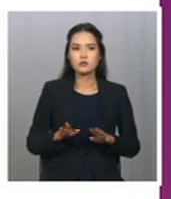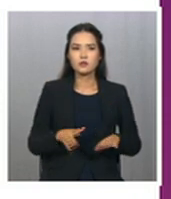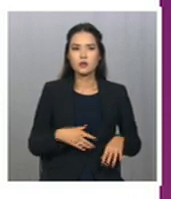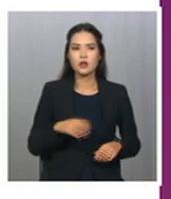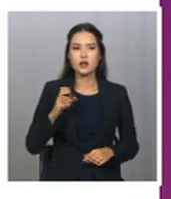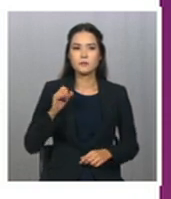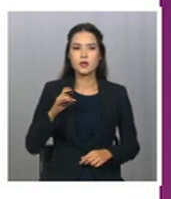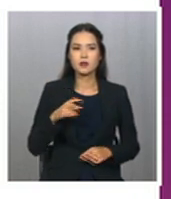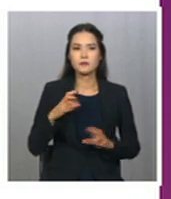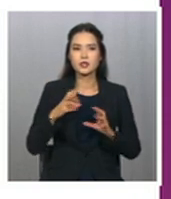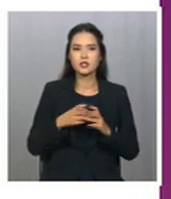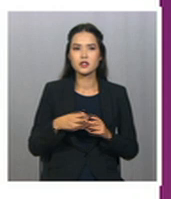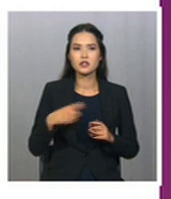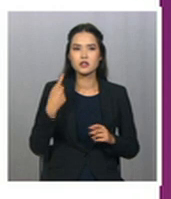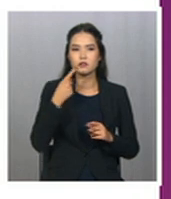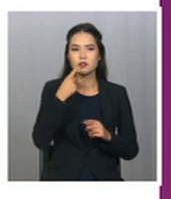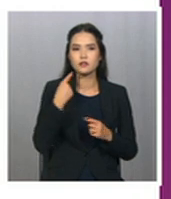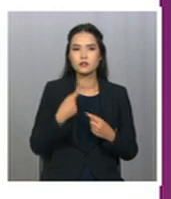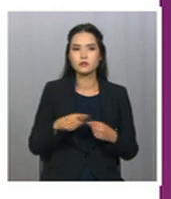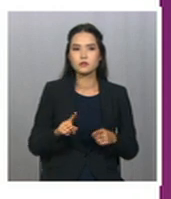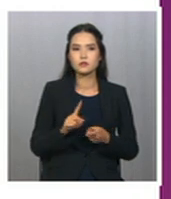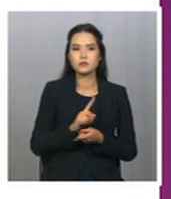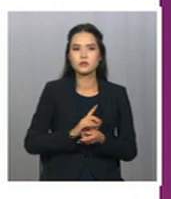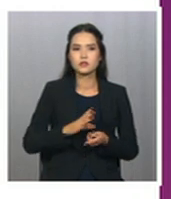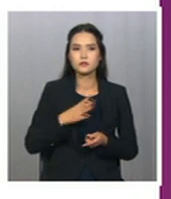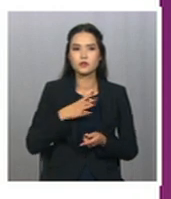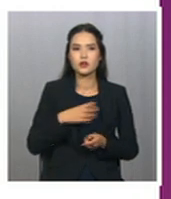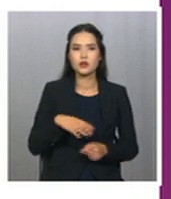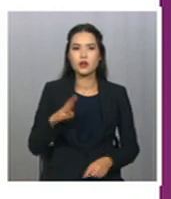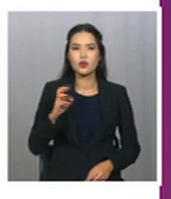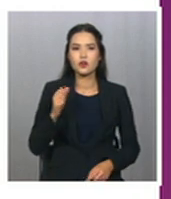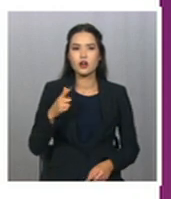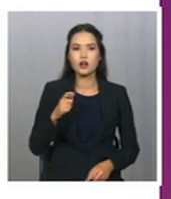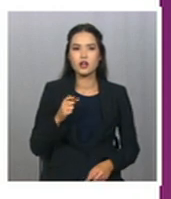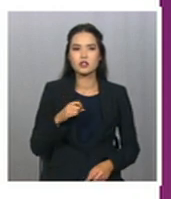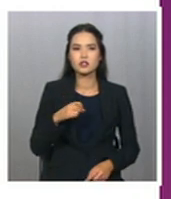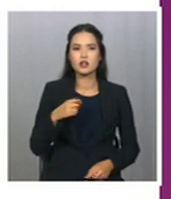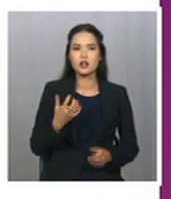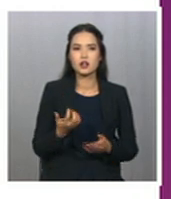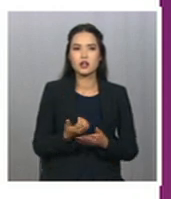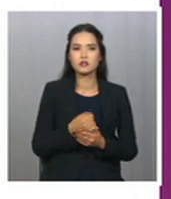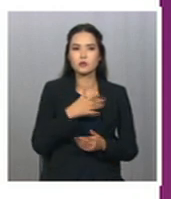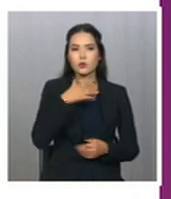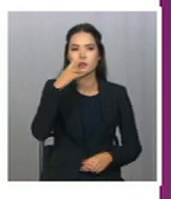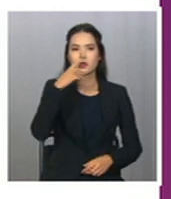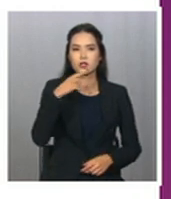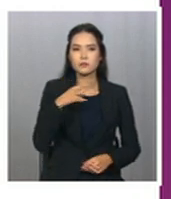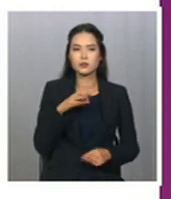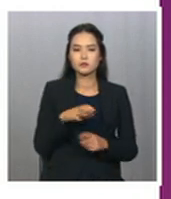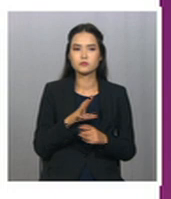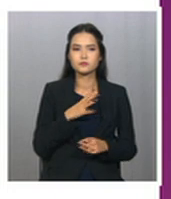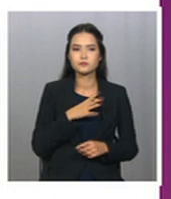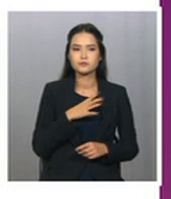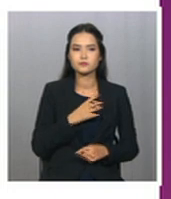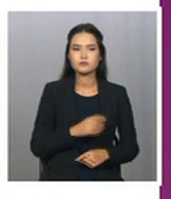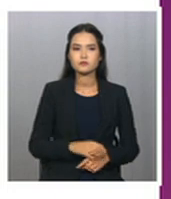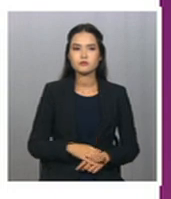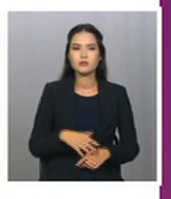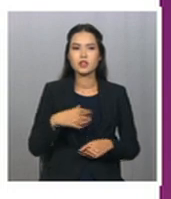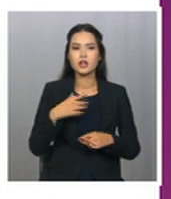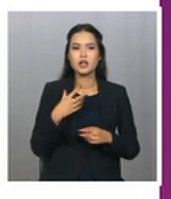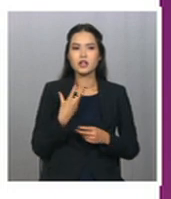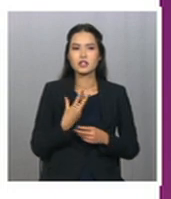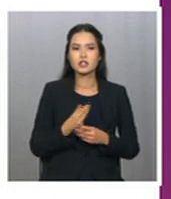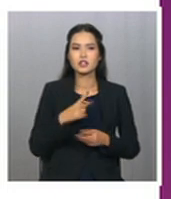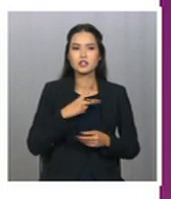соң Абдрахманға елдің көзқарасы өзгерді. Шығаның қазасы көп қазаққа сабақ болды. Ел қызын